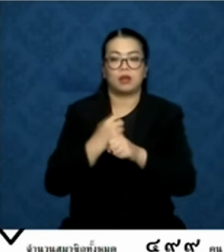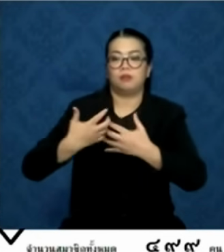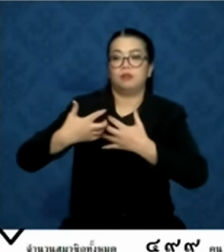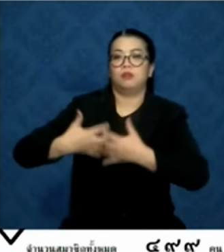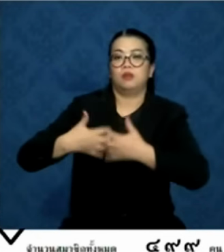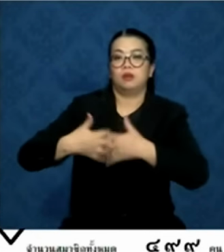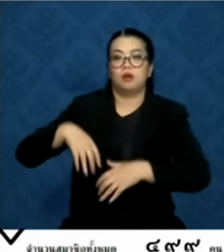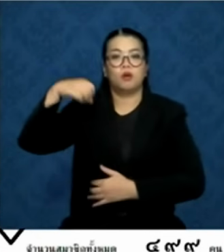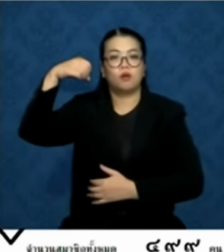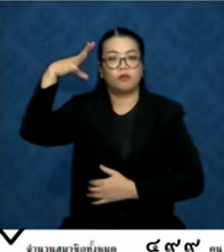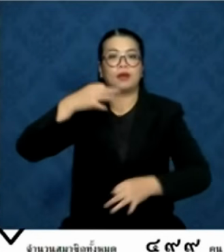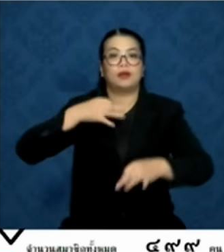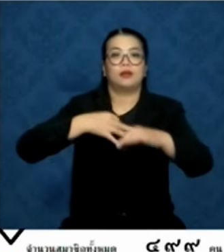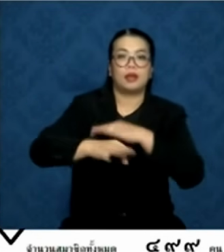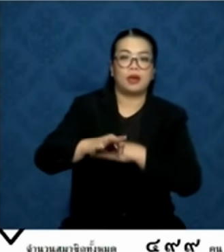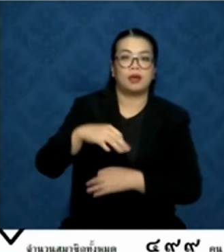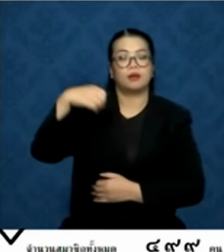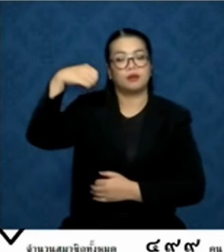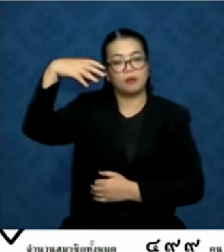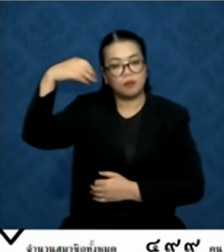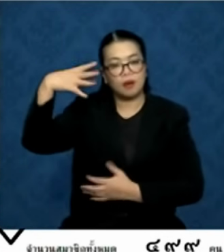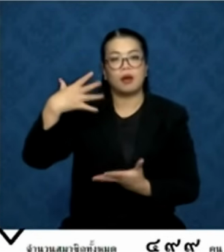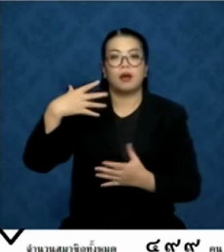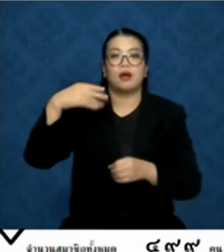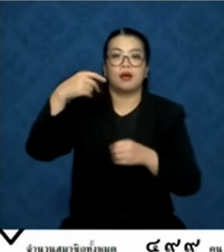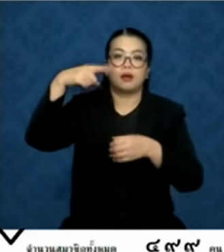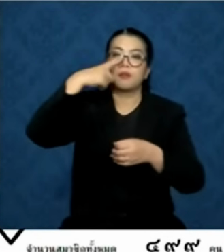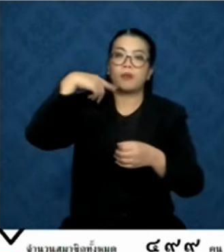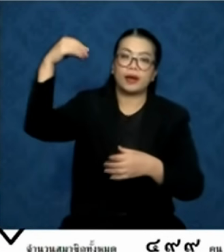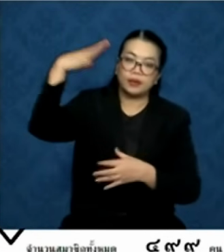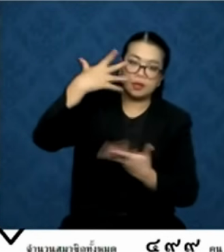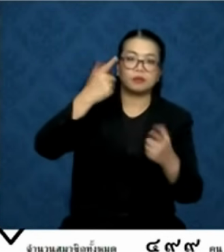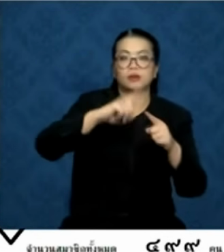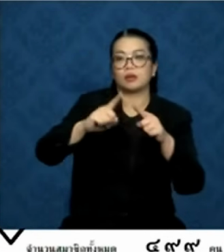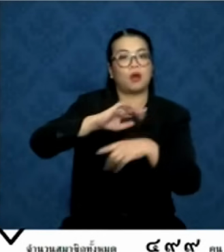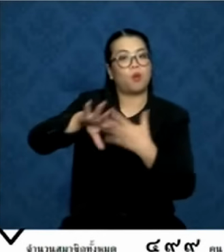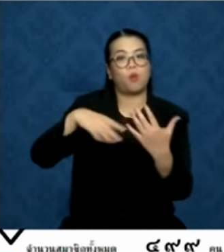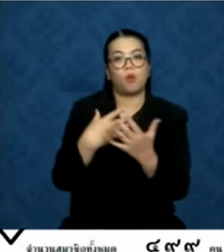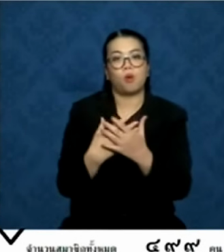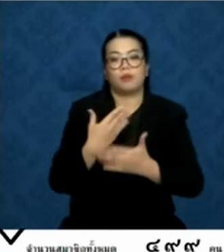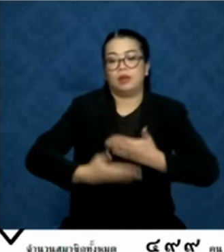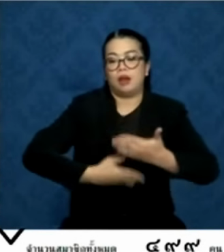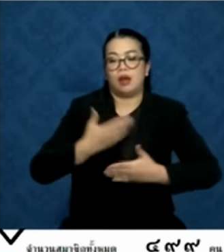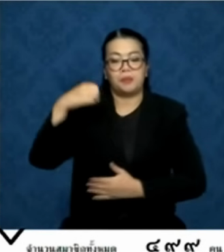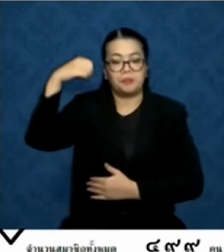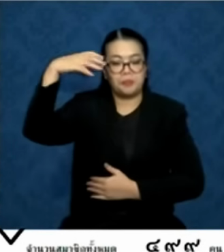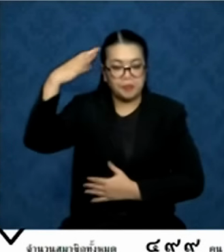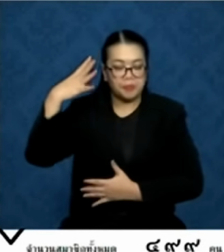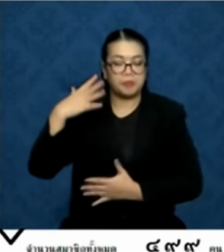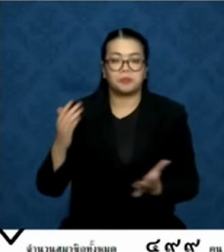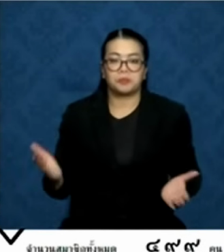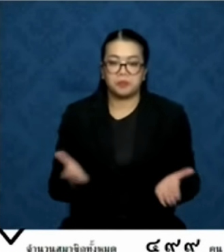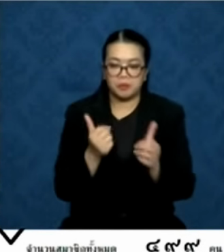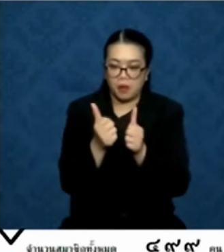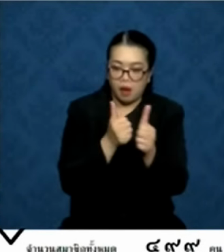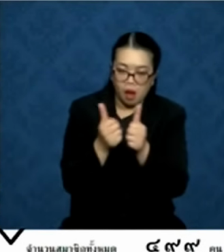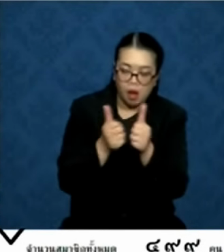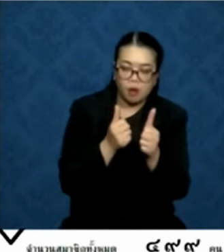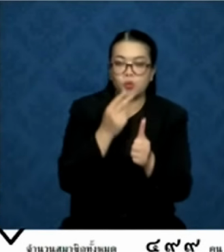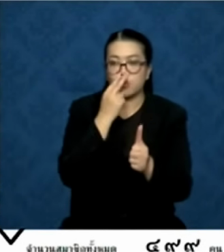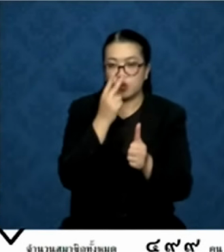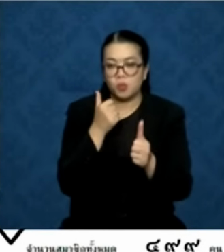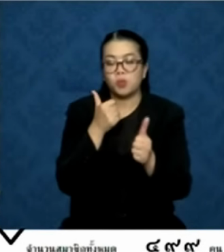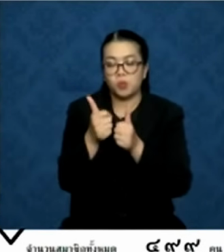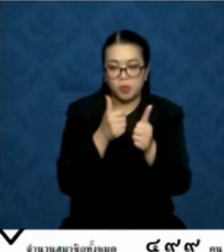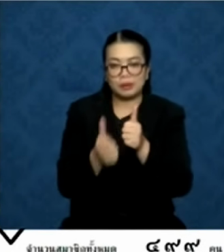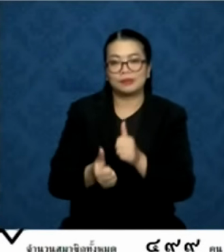แทนพลังงานทางเลือกกำกับดูแลกลไกตลาดพลังงานให้มีการแข่งขันที่เป็นธรรมรวมทั้ง